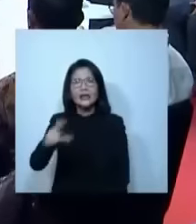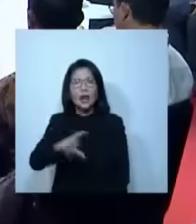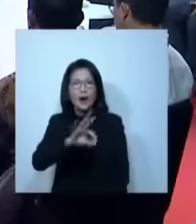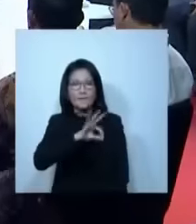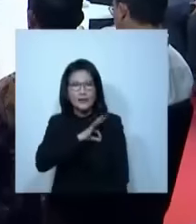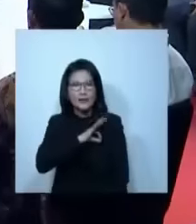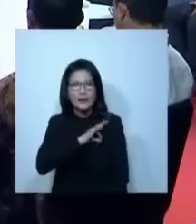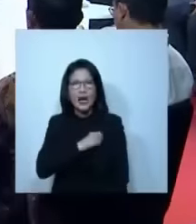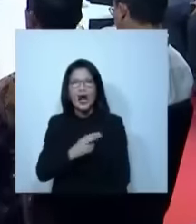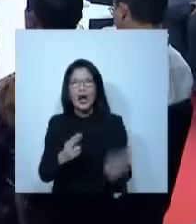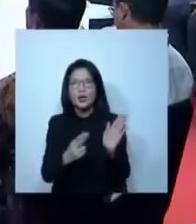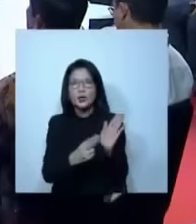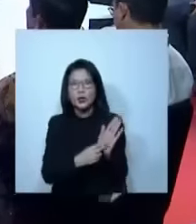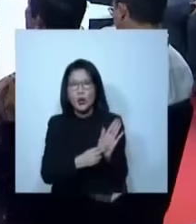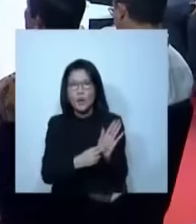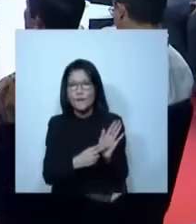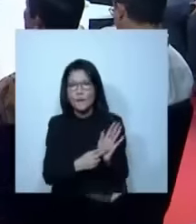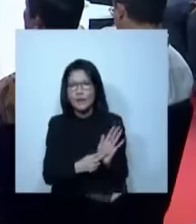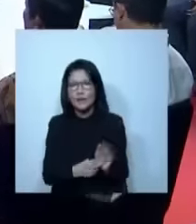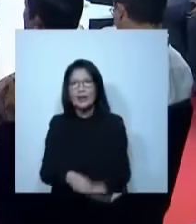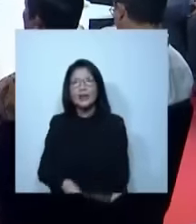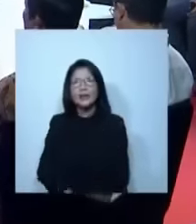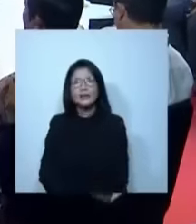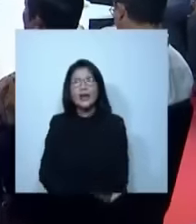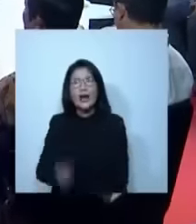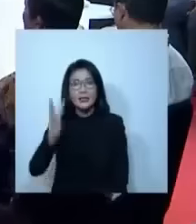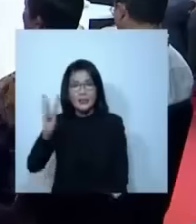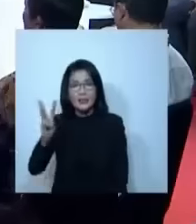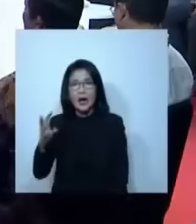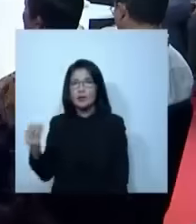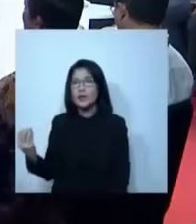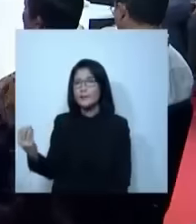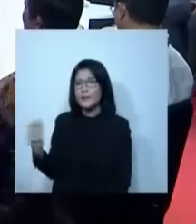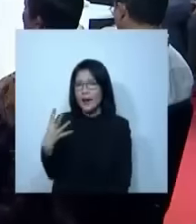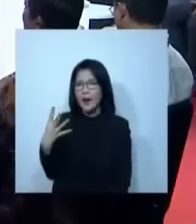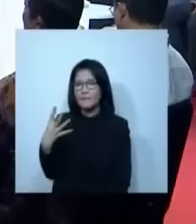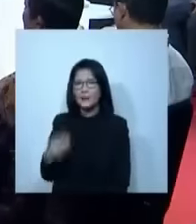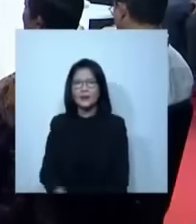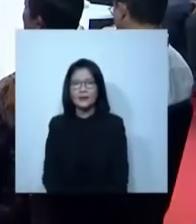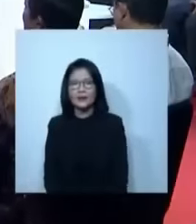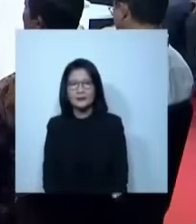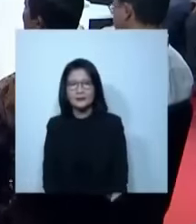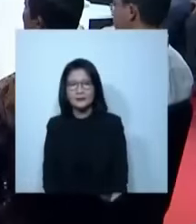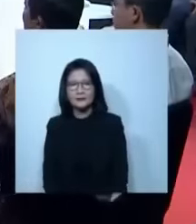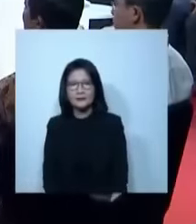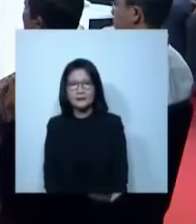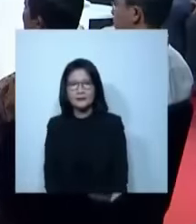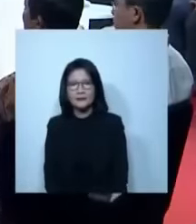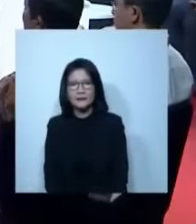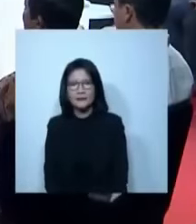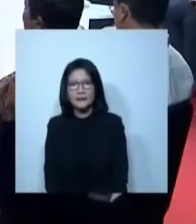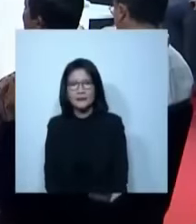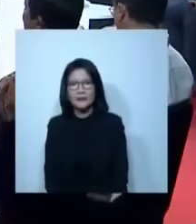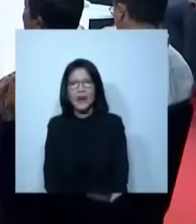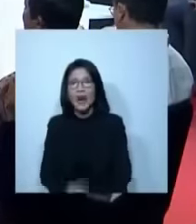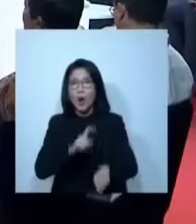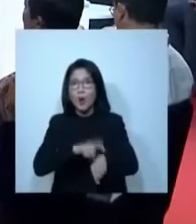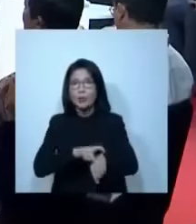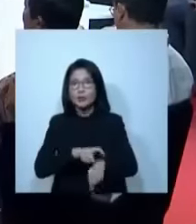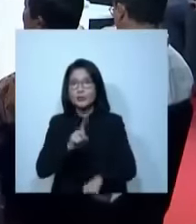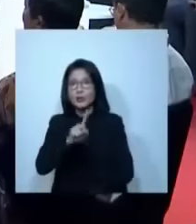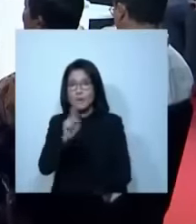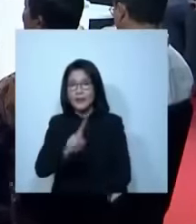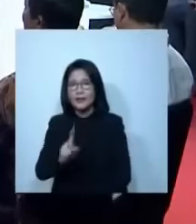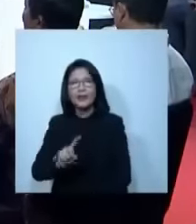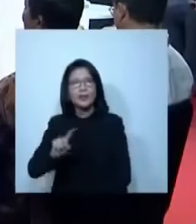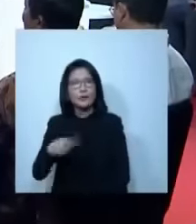presiden nomor urut 3 untuk menanggapi jawaban dari calon presiden nomor urut 2. Waktu Anda 1 menit,